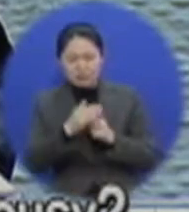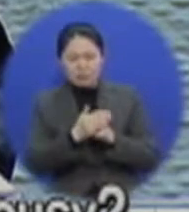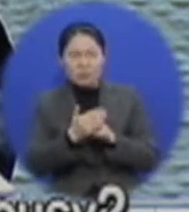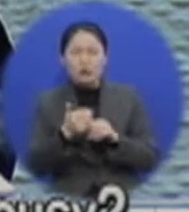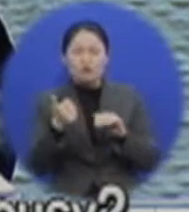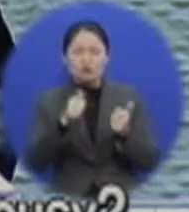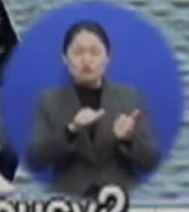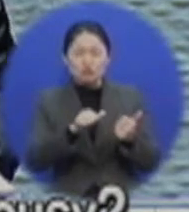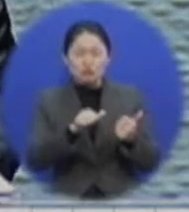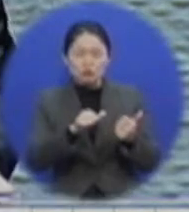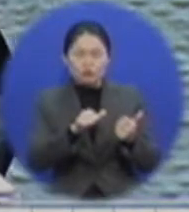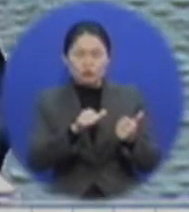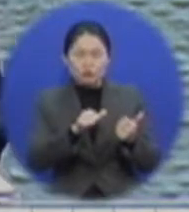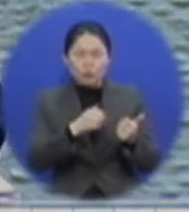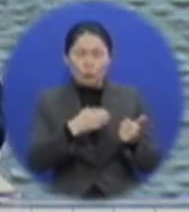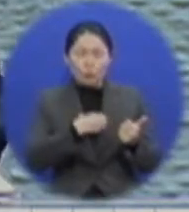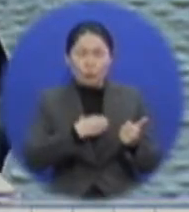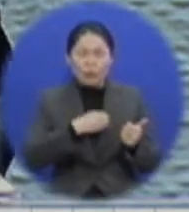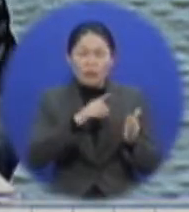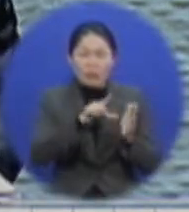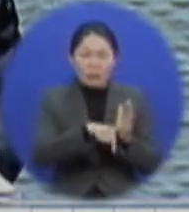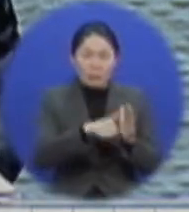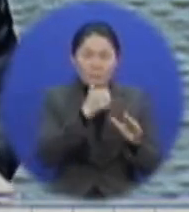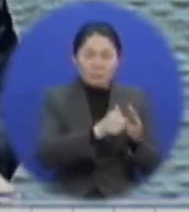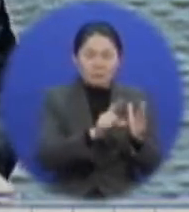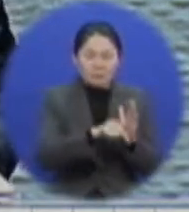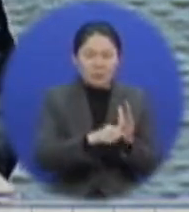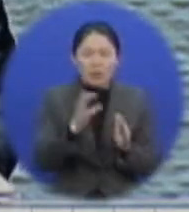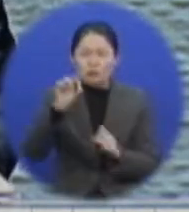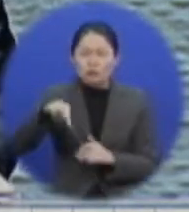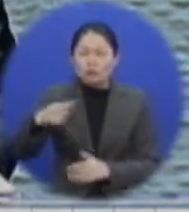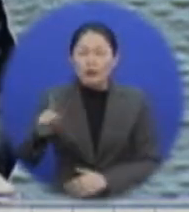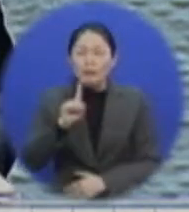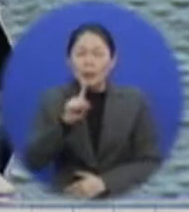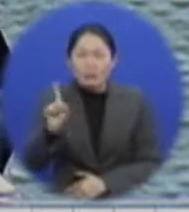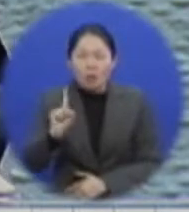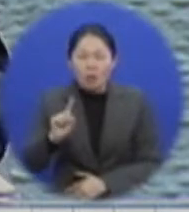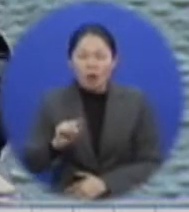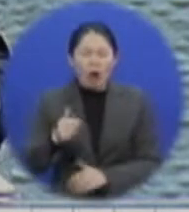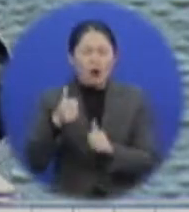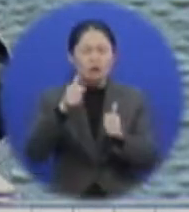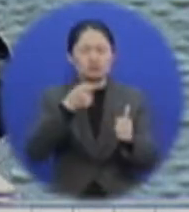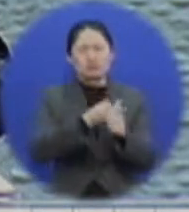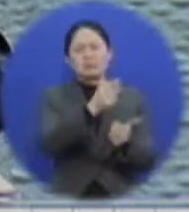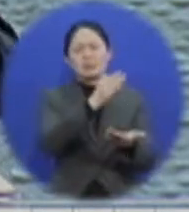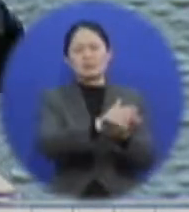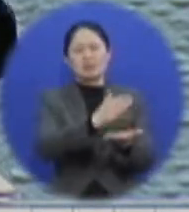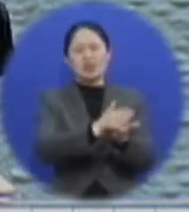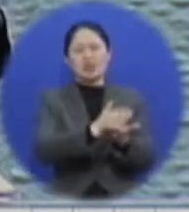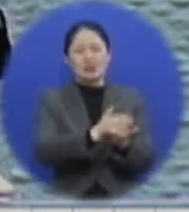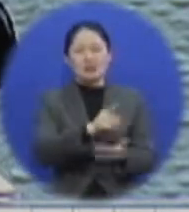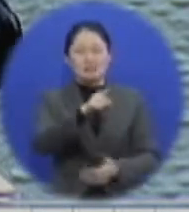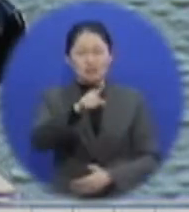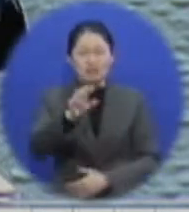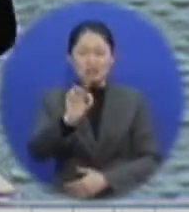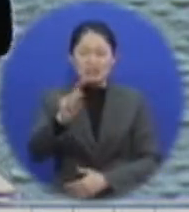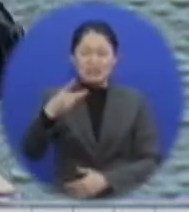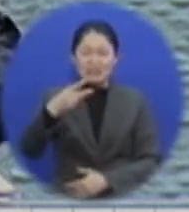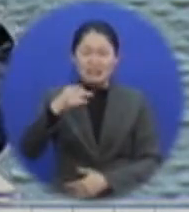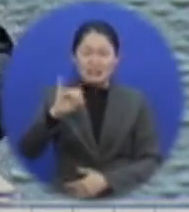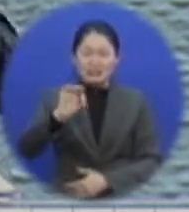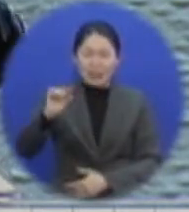씁니까 그때 유다가 죽이지 말자 우리 죽이지 말고 저 미디안 상인들에게